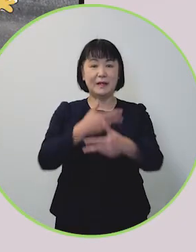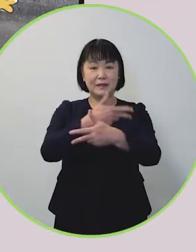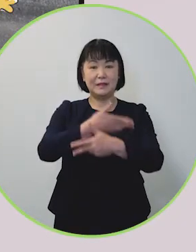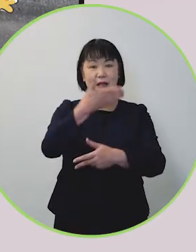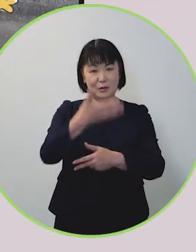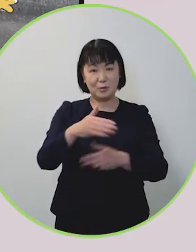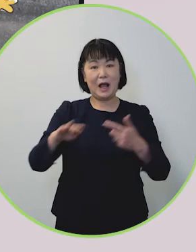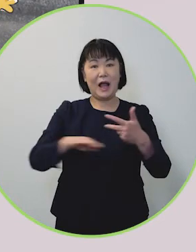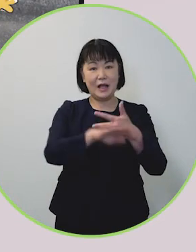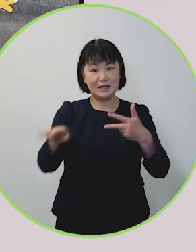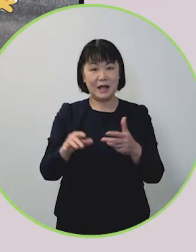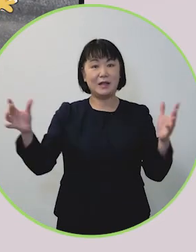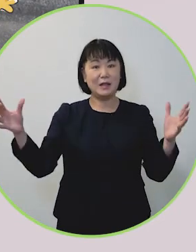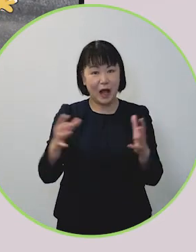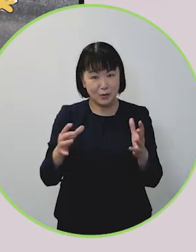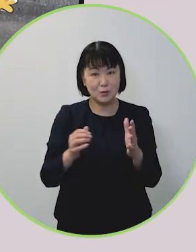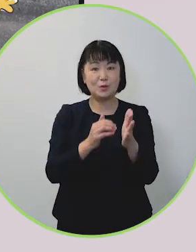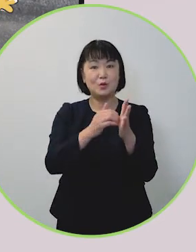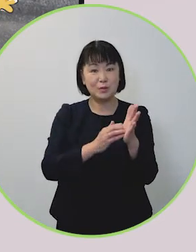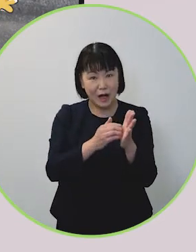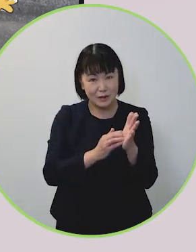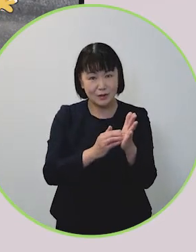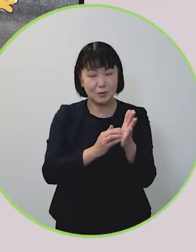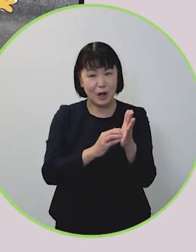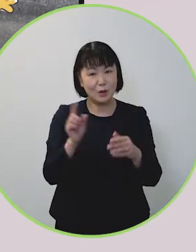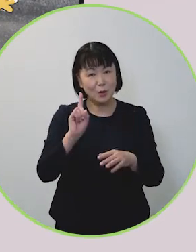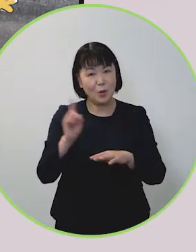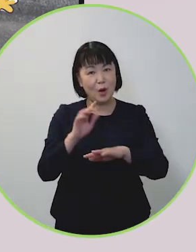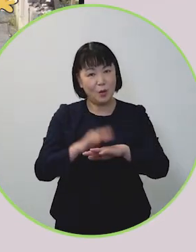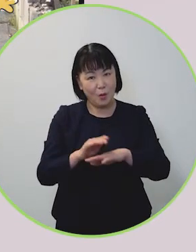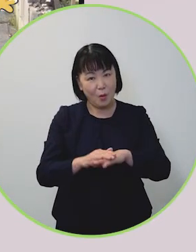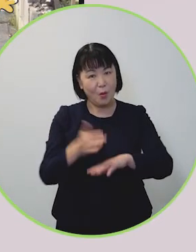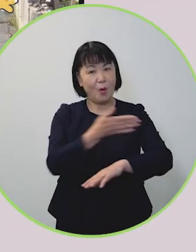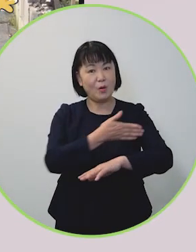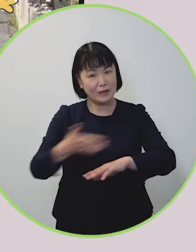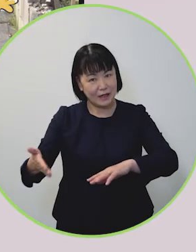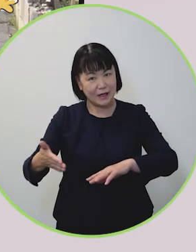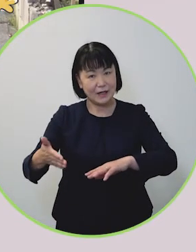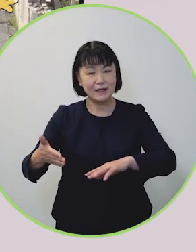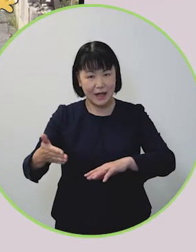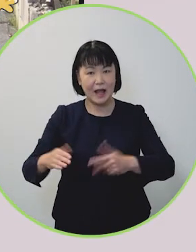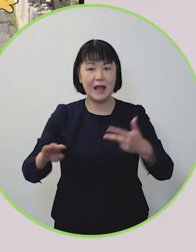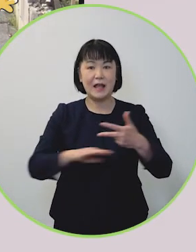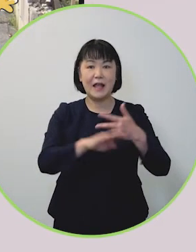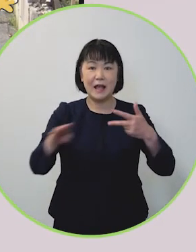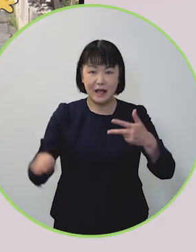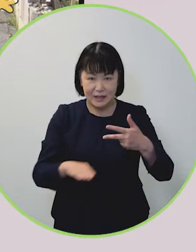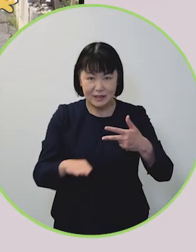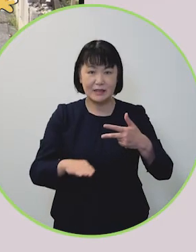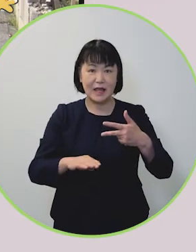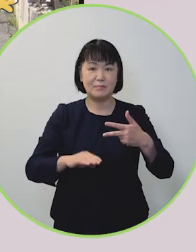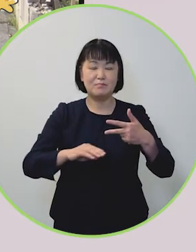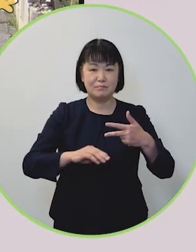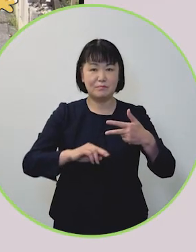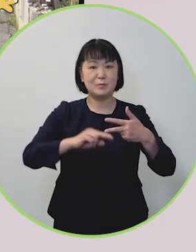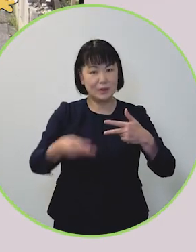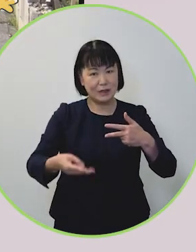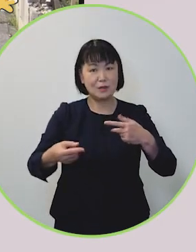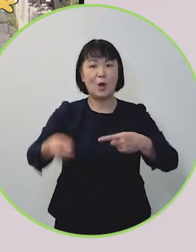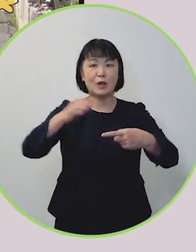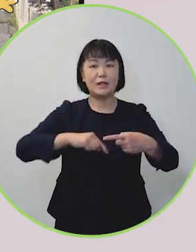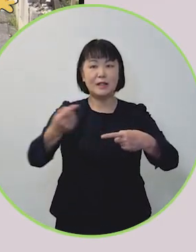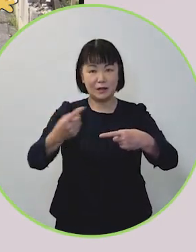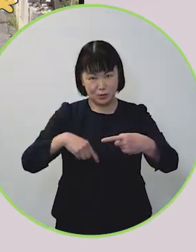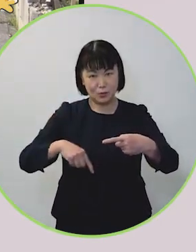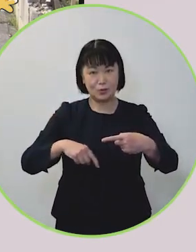このパートでは口が資源として回収するプラスチックがどのような工程を経て資源としてリサイクルされていくのかを